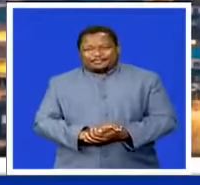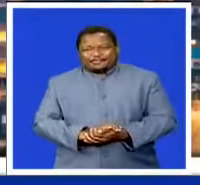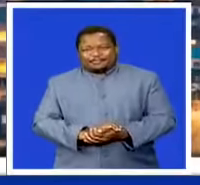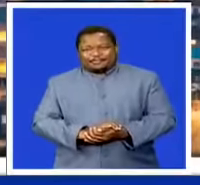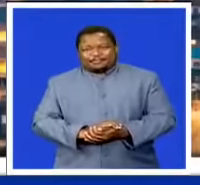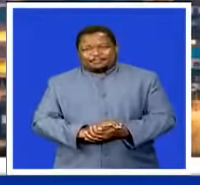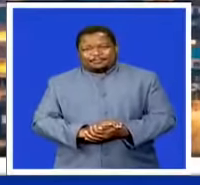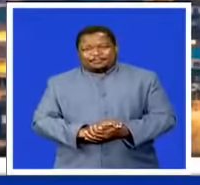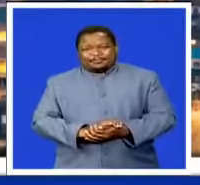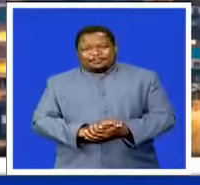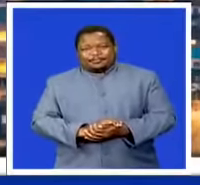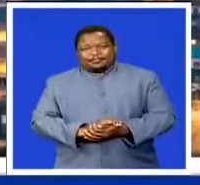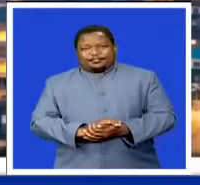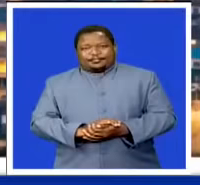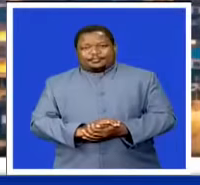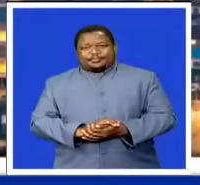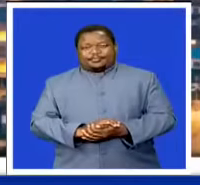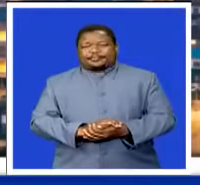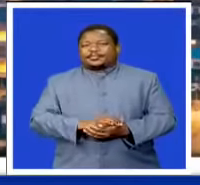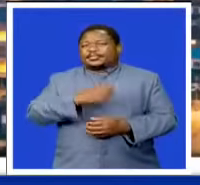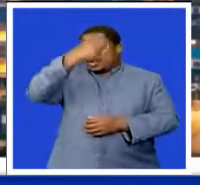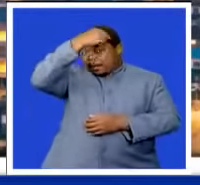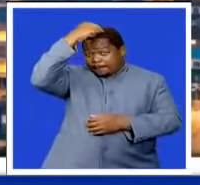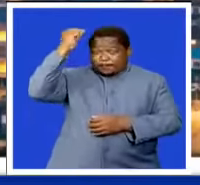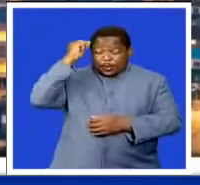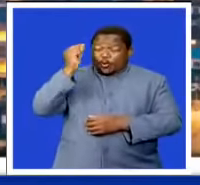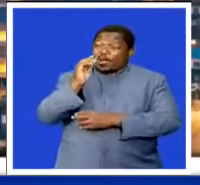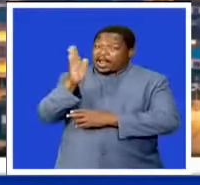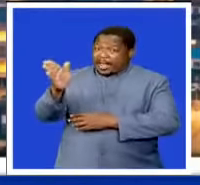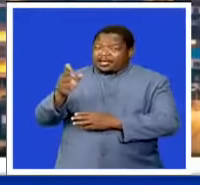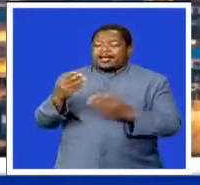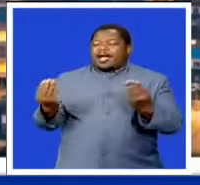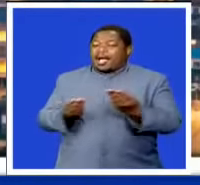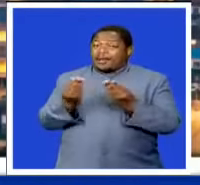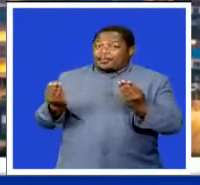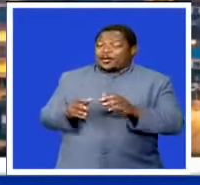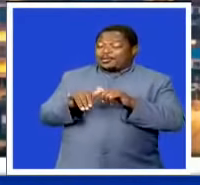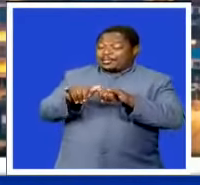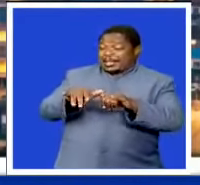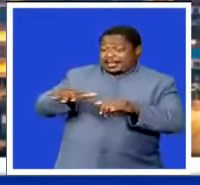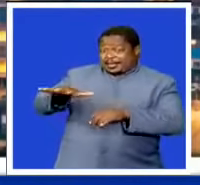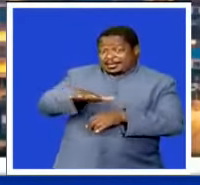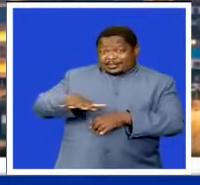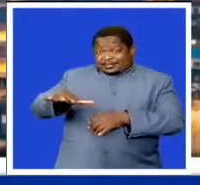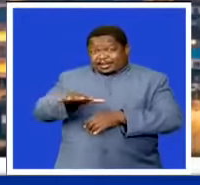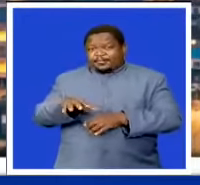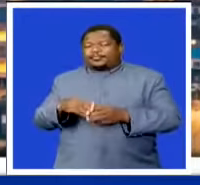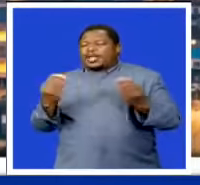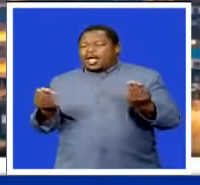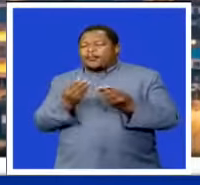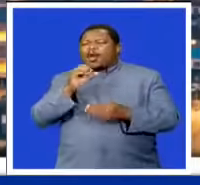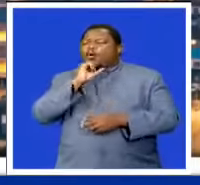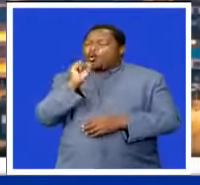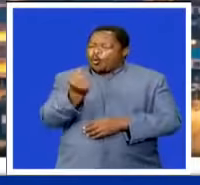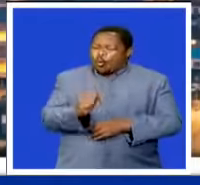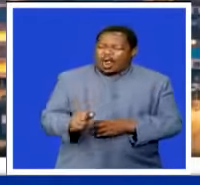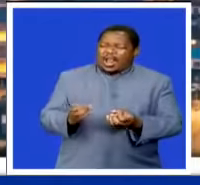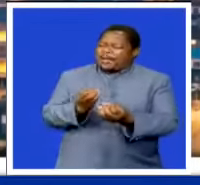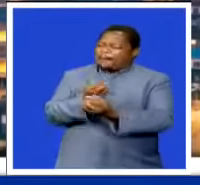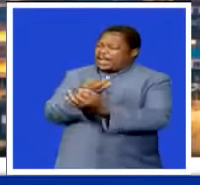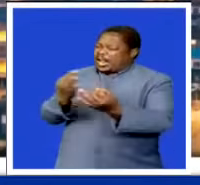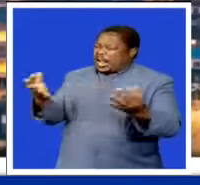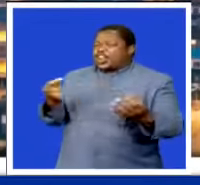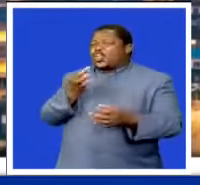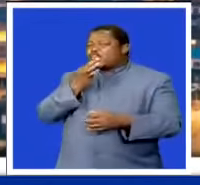Sivele sihlala emaplazini ePunya noma sinabo gogo nabomkhulu labanyendi kepha lwati lokuthivikela